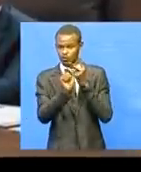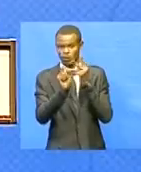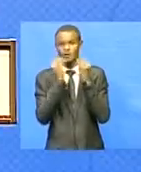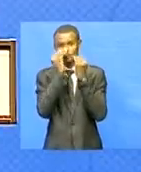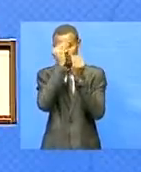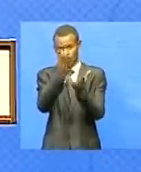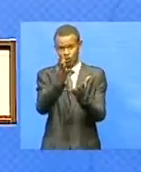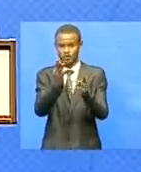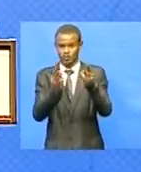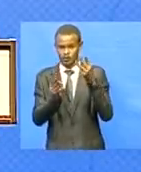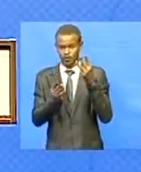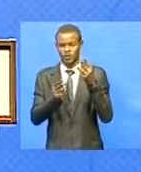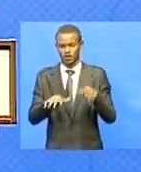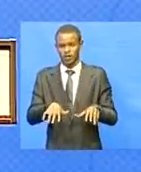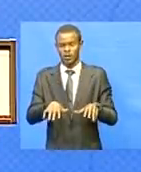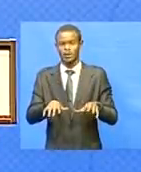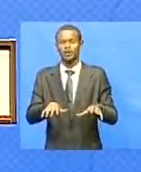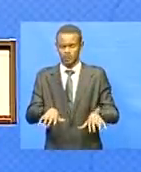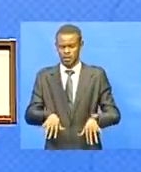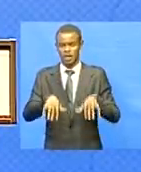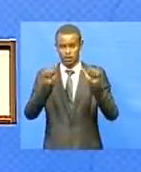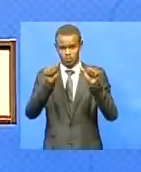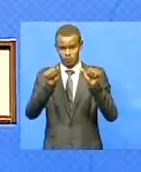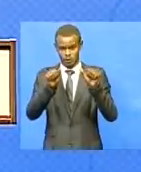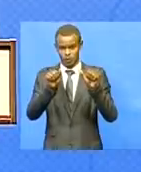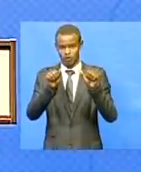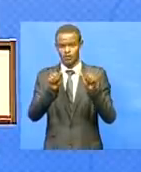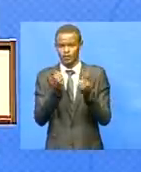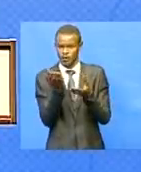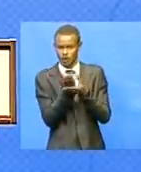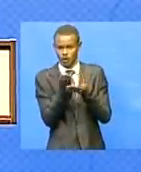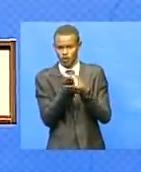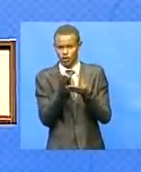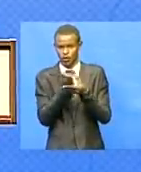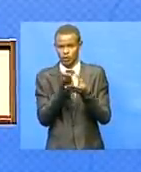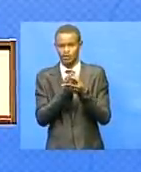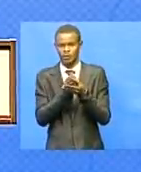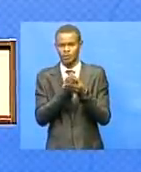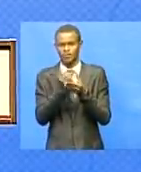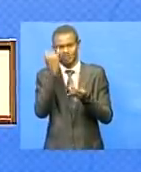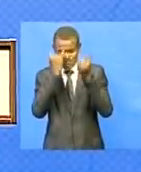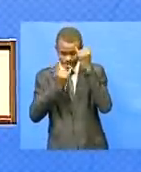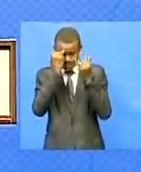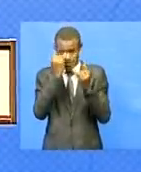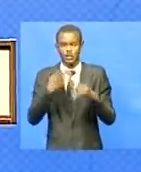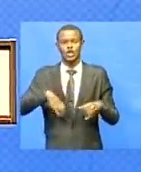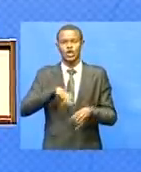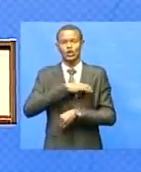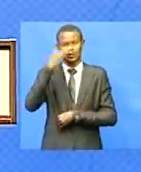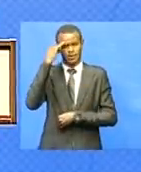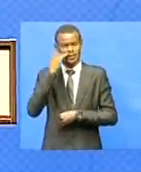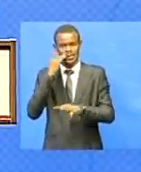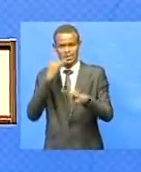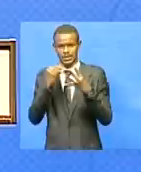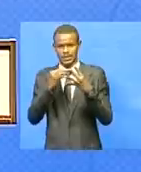3. Approbation d'un relevé des décisions du Conseil des ministres. Et 4. Examen et adoption de